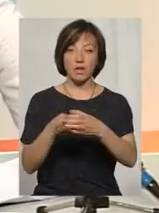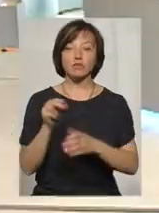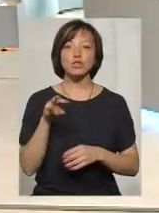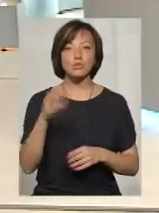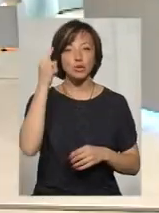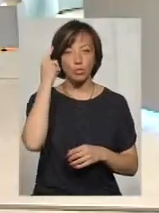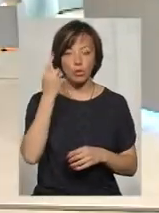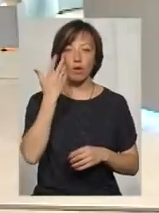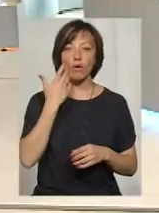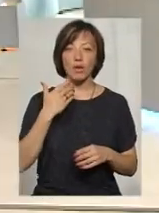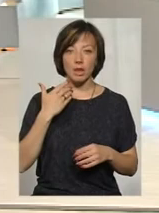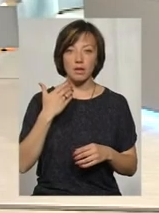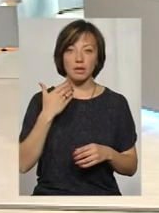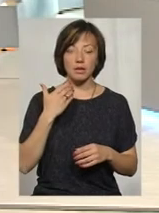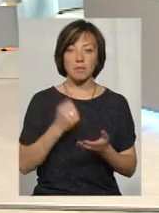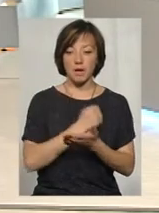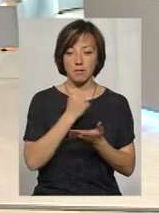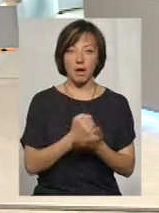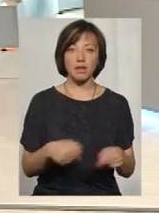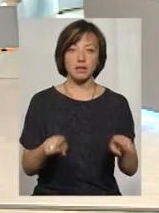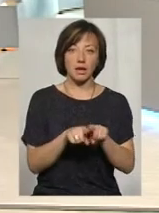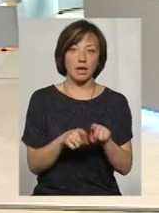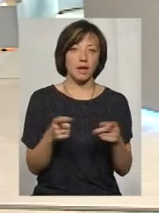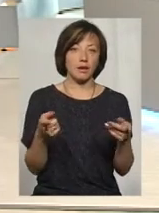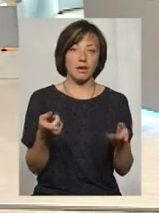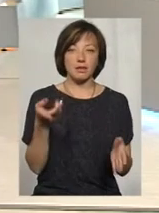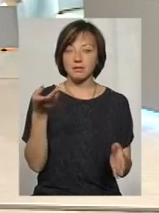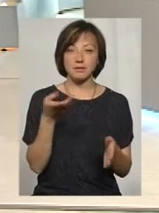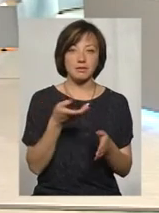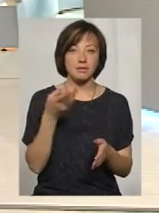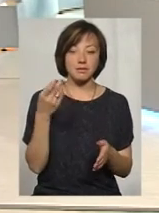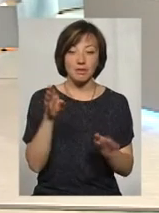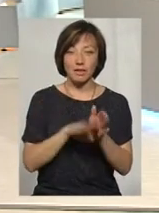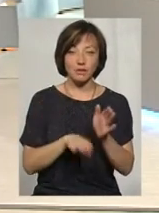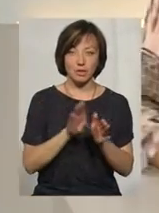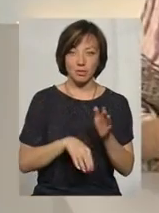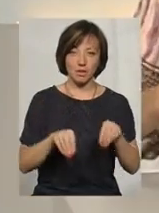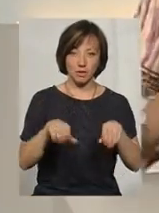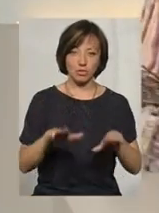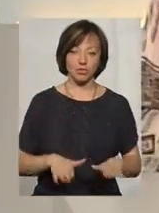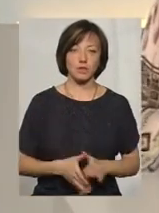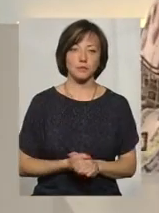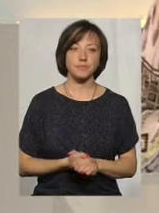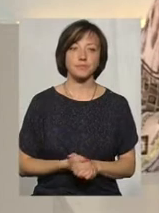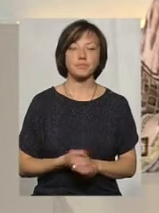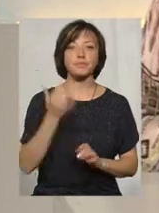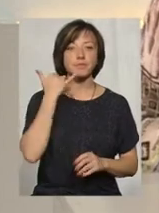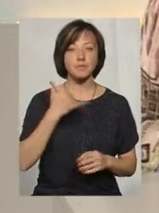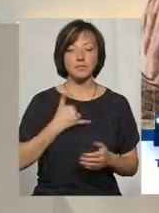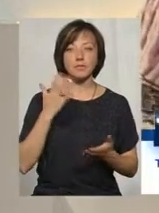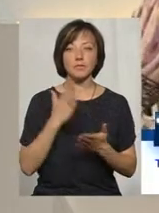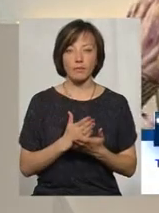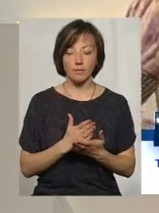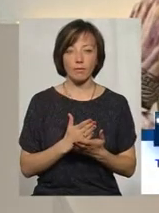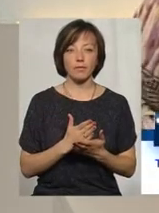вони думали, коли приймали таке нікчемне рішення? Зрозуміла позиція. У нас є телефонні